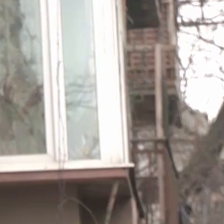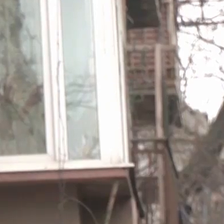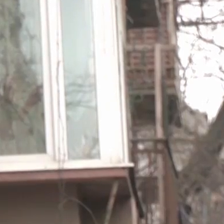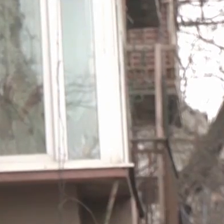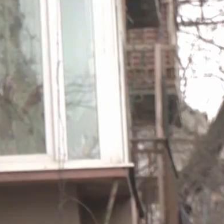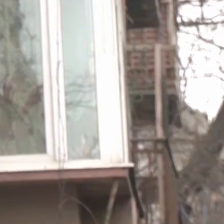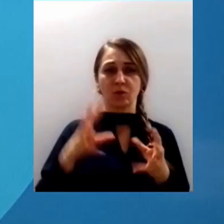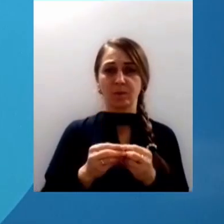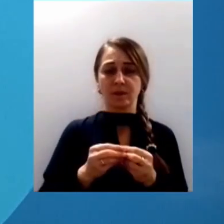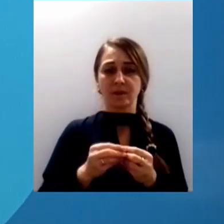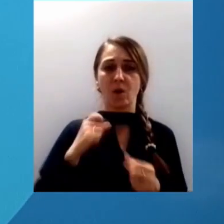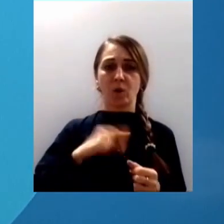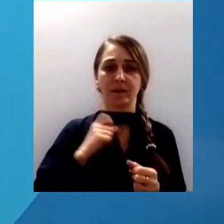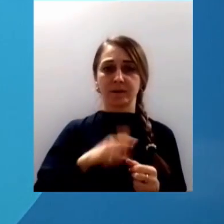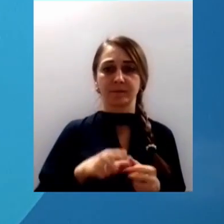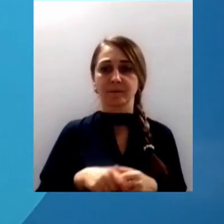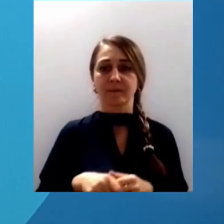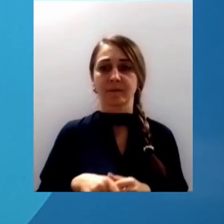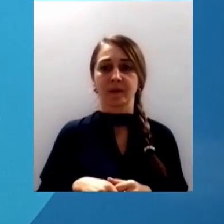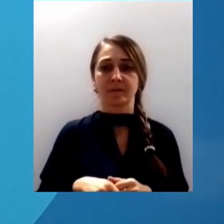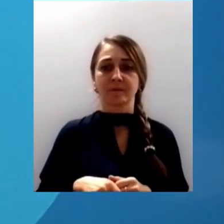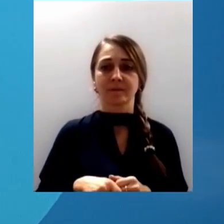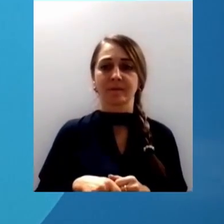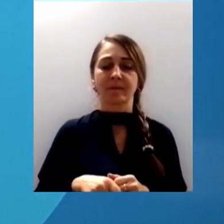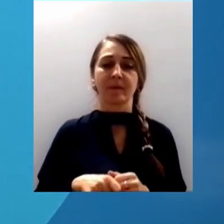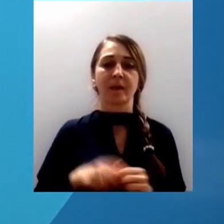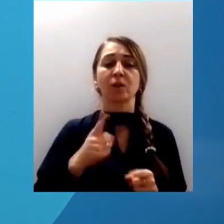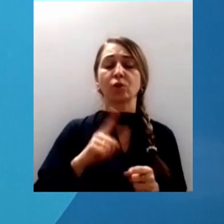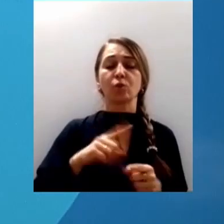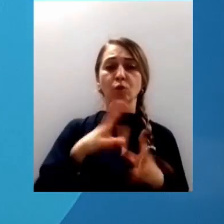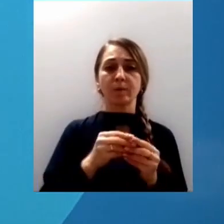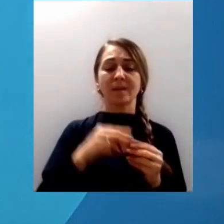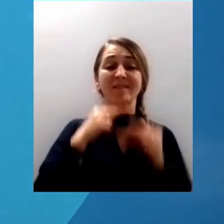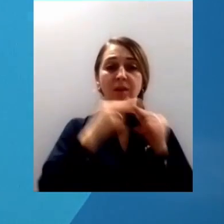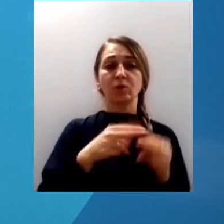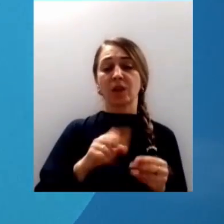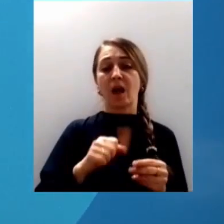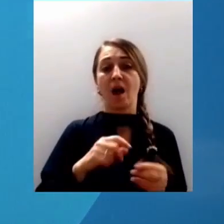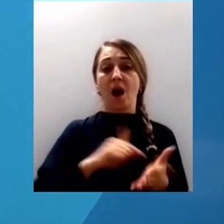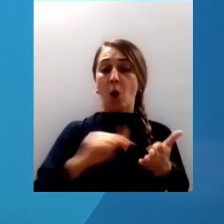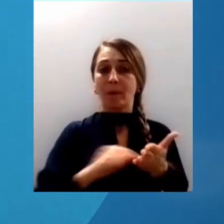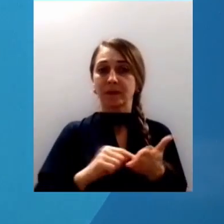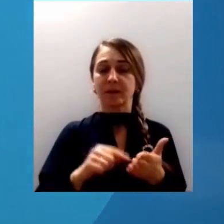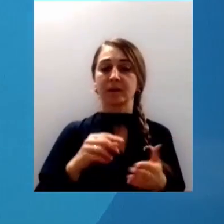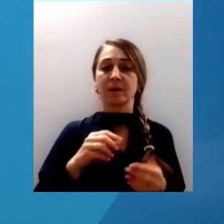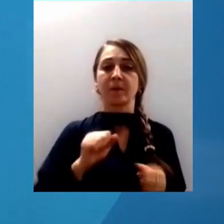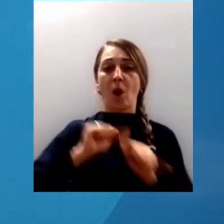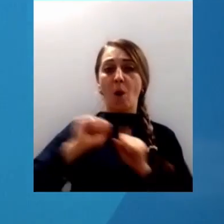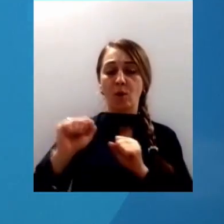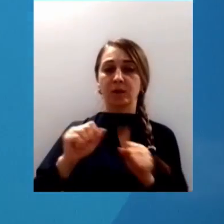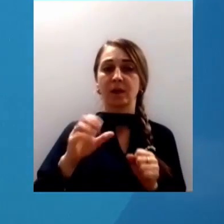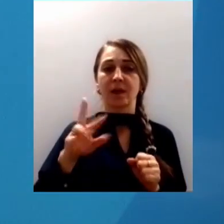Суспільному. Одеса. Зазначимо, Суспільне звернулося за коментарем до речниці командувача Сил тероборони Станіслава Ярмоли.